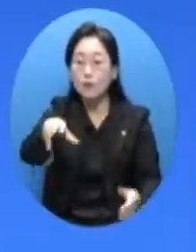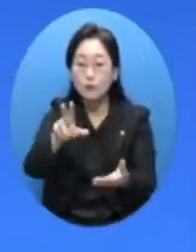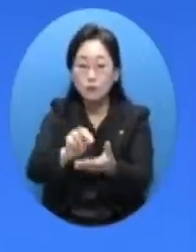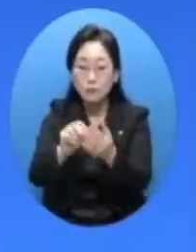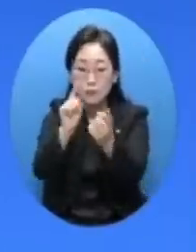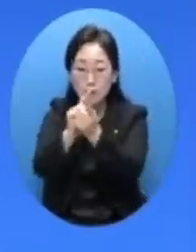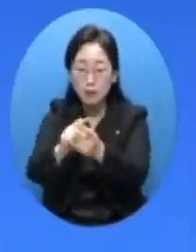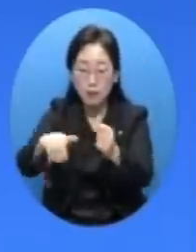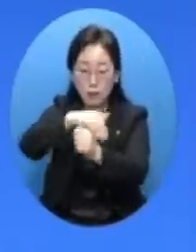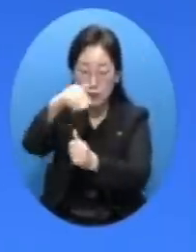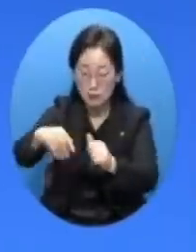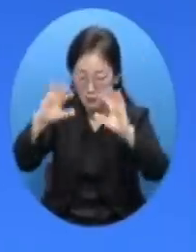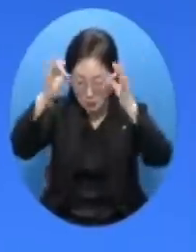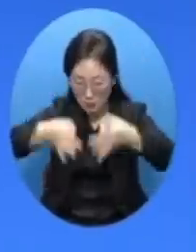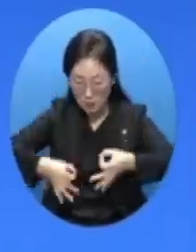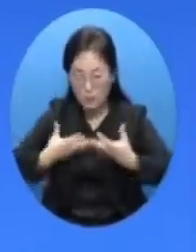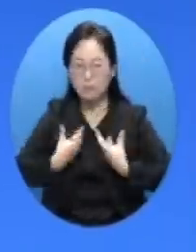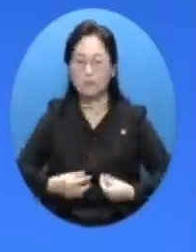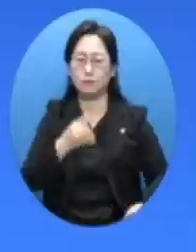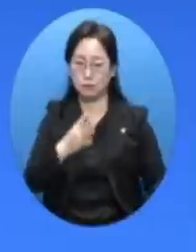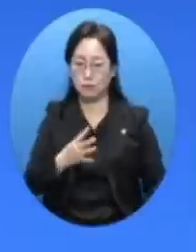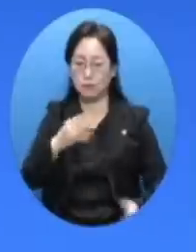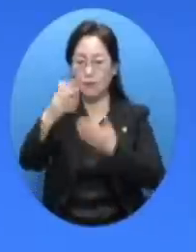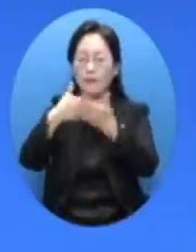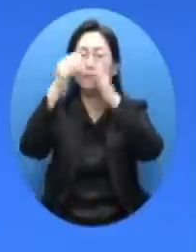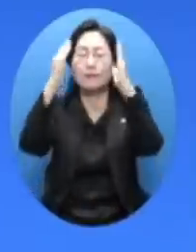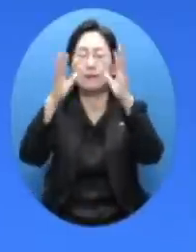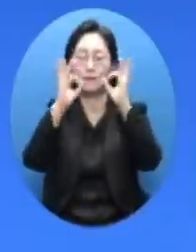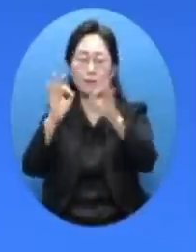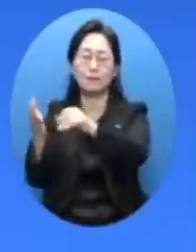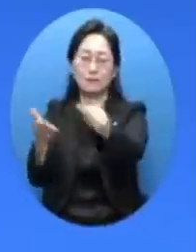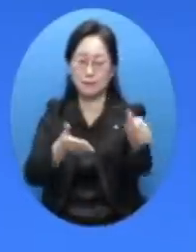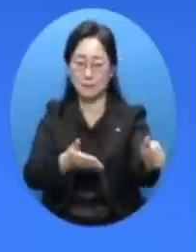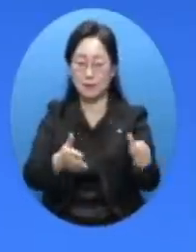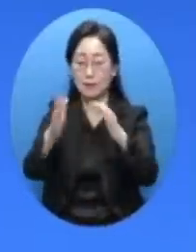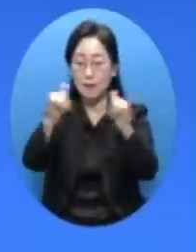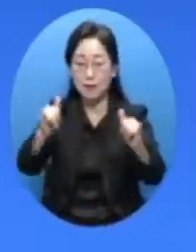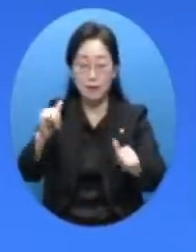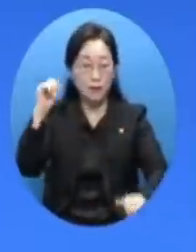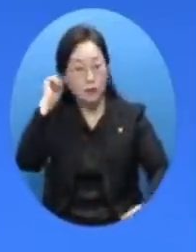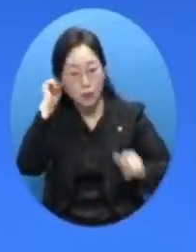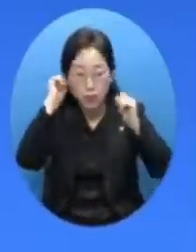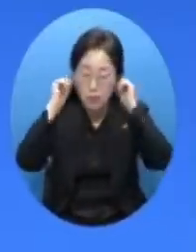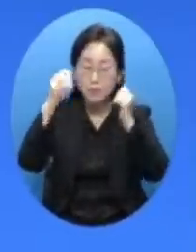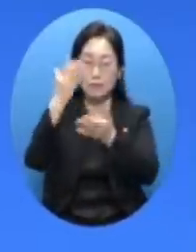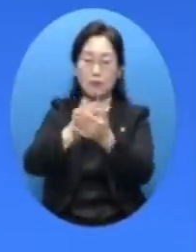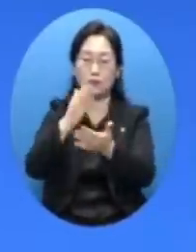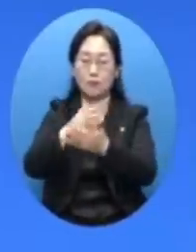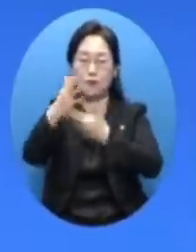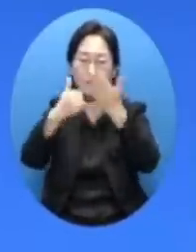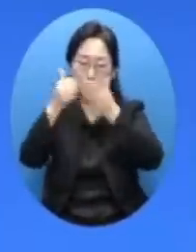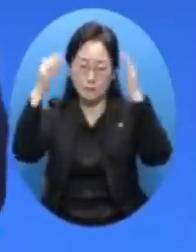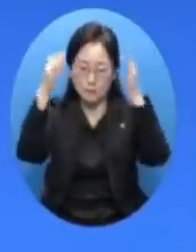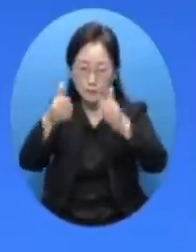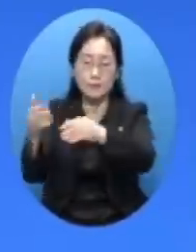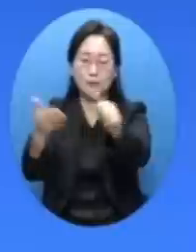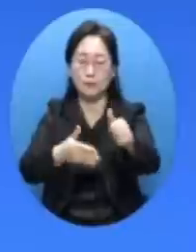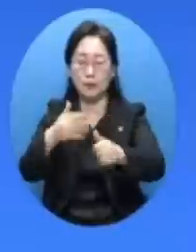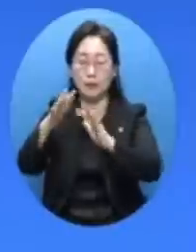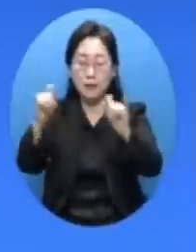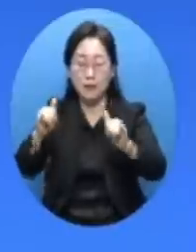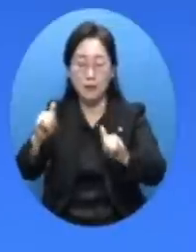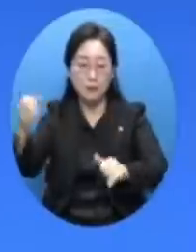자신을 바라보면 우린 절망할 수밖에 없습니다. 우리는 하나님을 바라봐야 됩니다. 사람의 음성을 듣지 말고 하나님의 음성을 들어야 되는 것입니다. 사람의 음성은